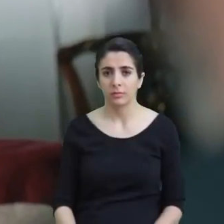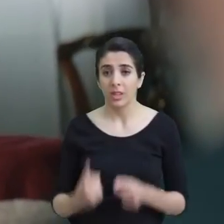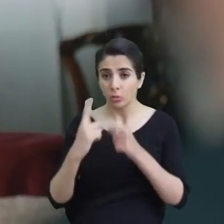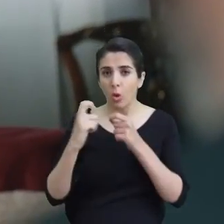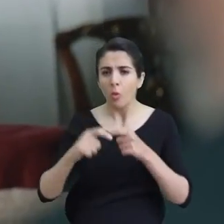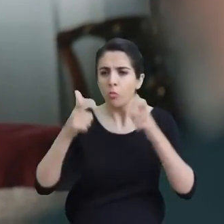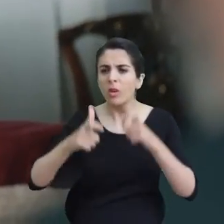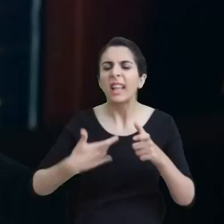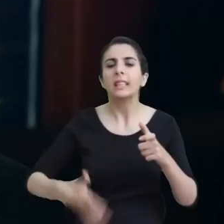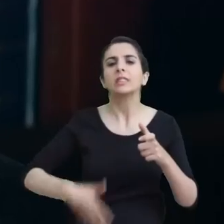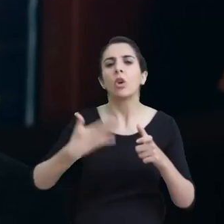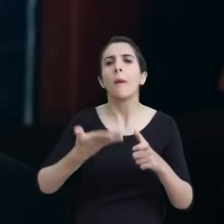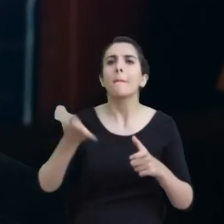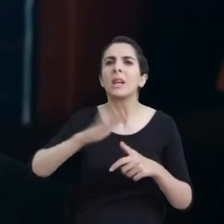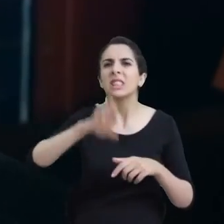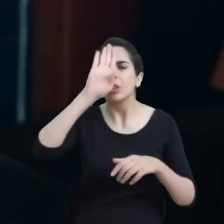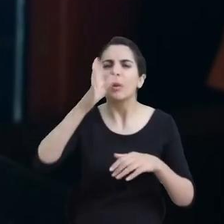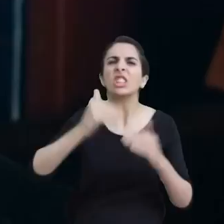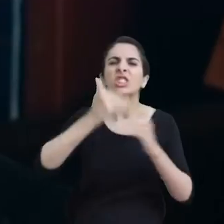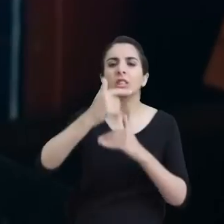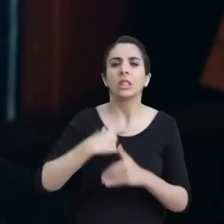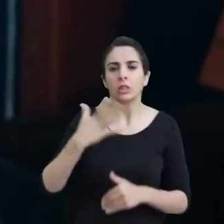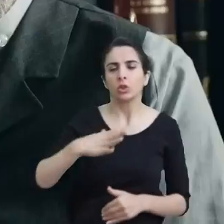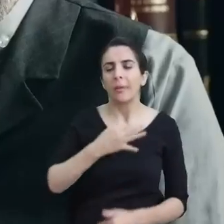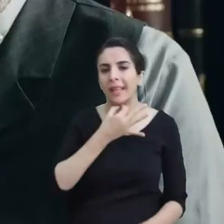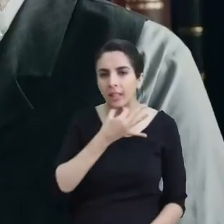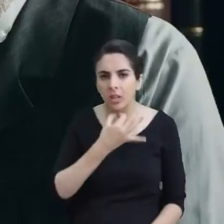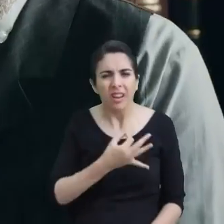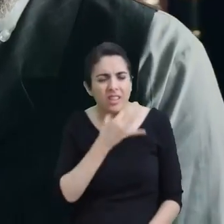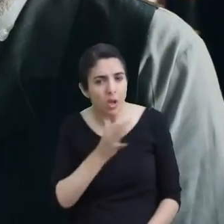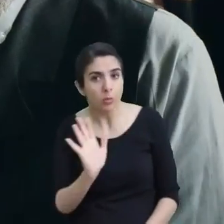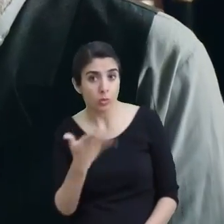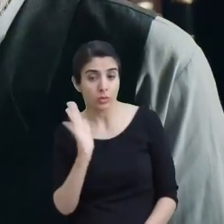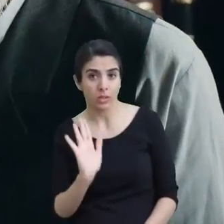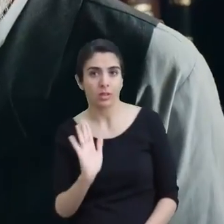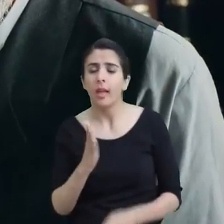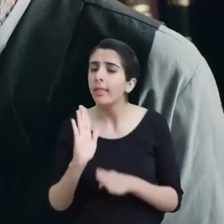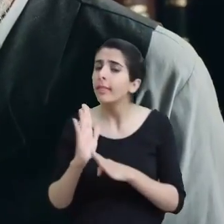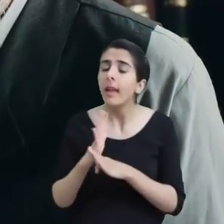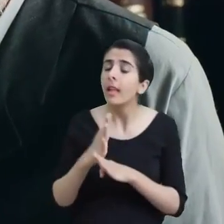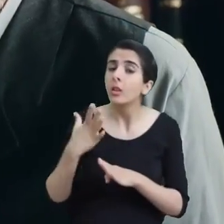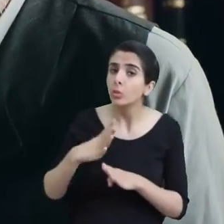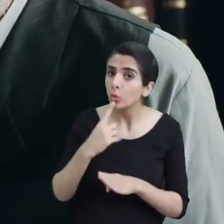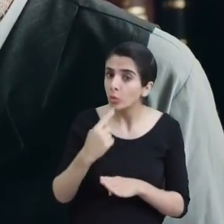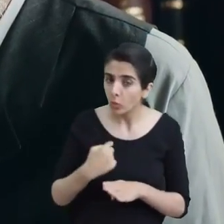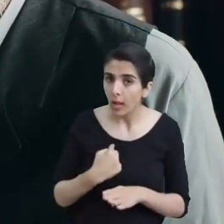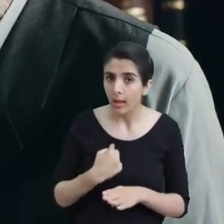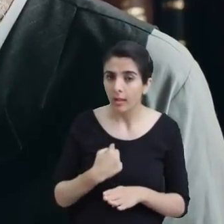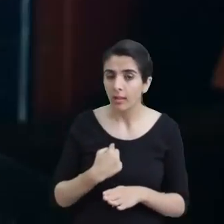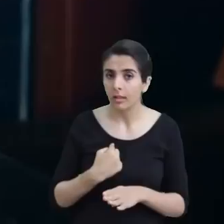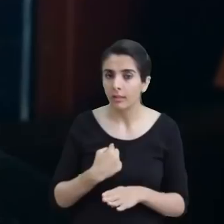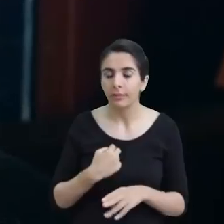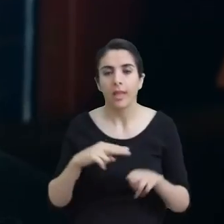Sorgulamamın burada değil, başka bir şehirde yapılmasını rica ederim. Bırak ricayı micayı. Neden bunu istiyorsun, onu